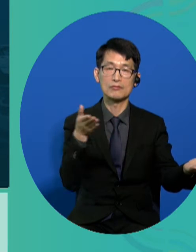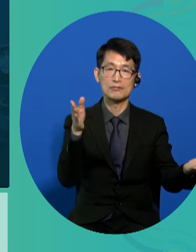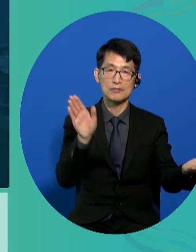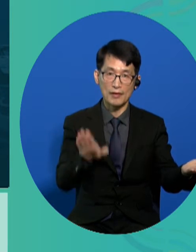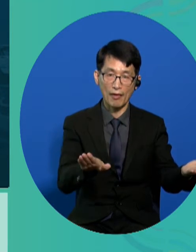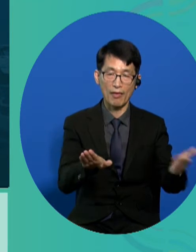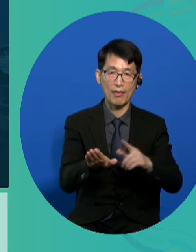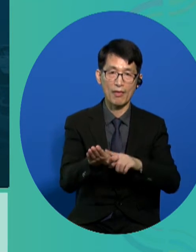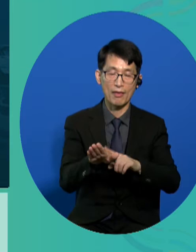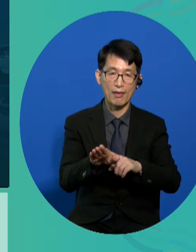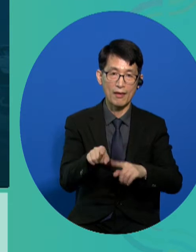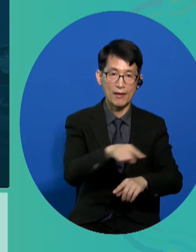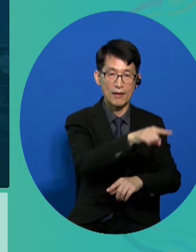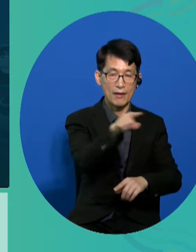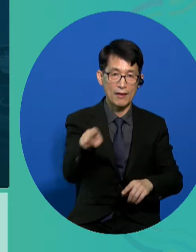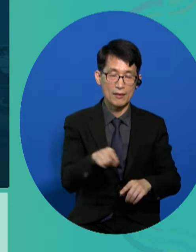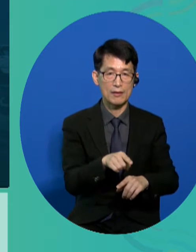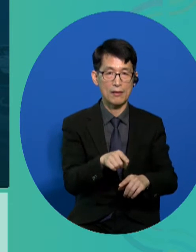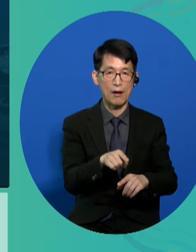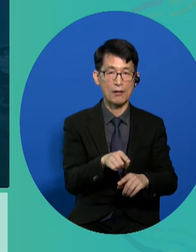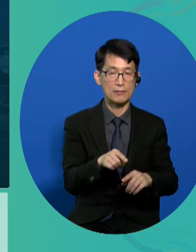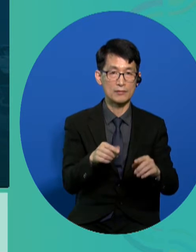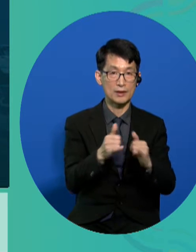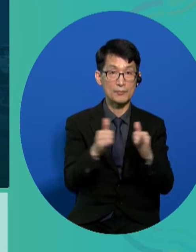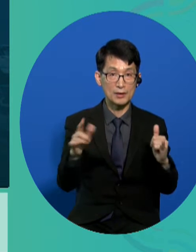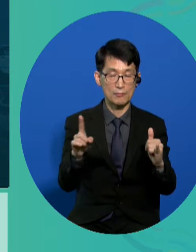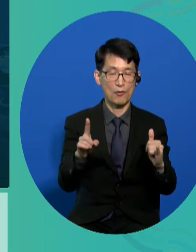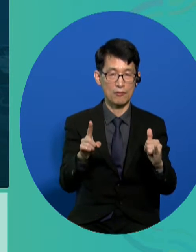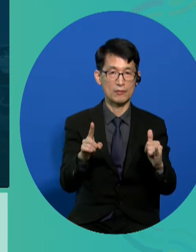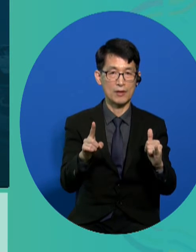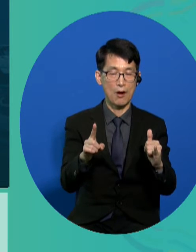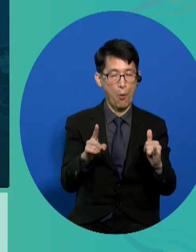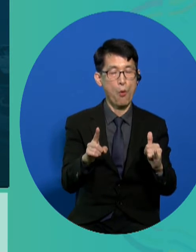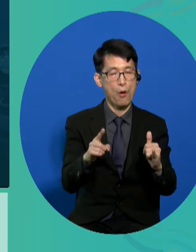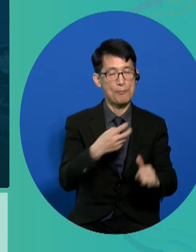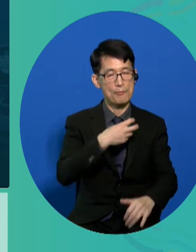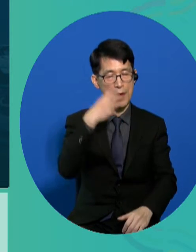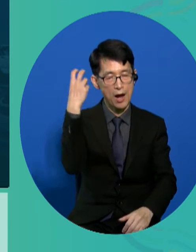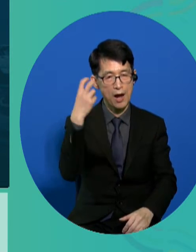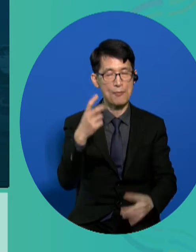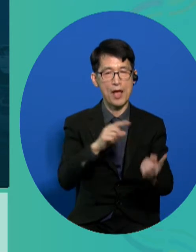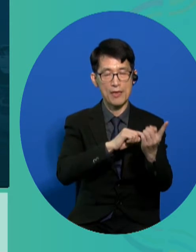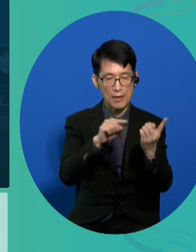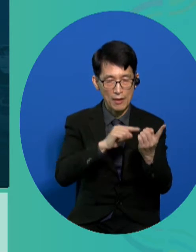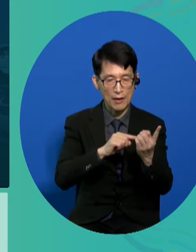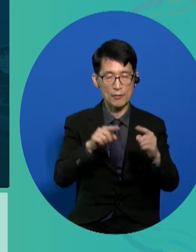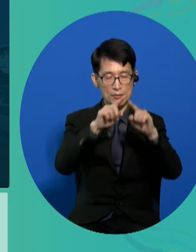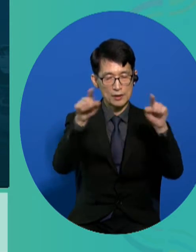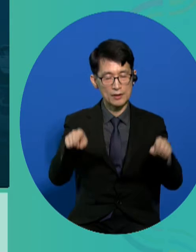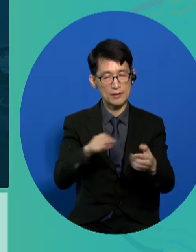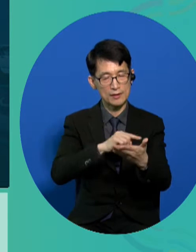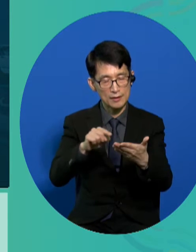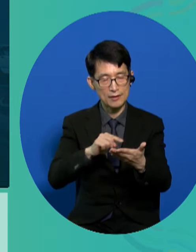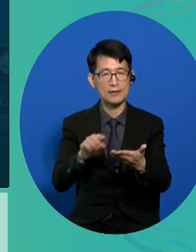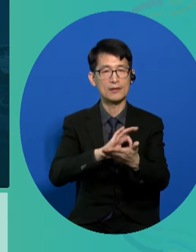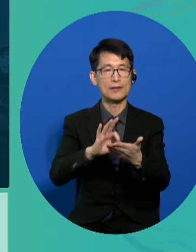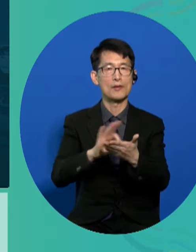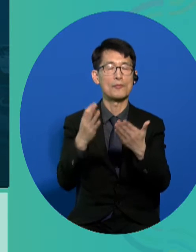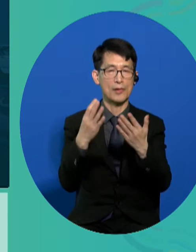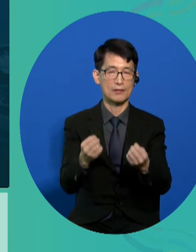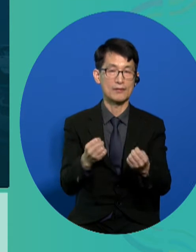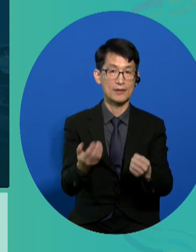더 스마트해져 가면서 동시에 더 포용적이 되도록 조치를 취할 수 있도록 여러분들이 촉구를 하셔야 합니다. 그래서